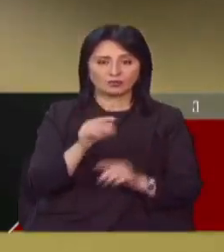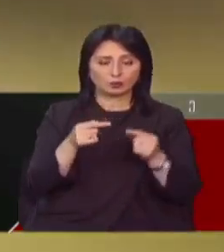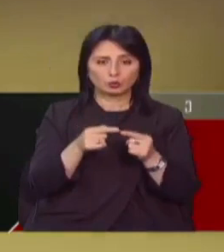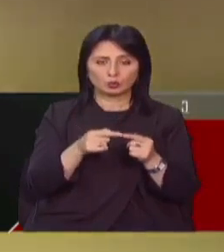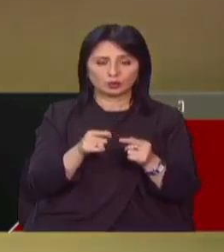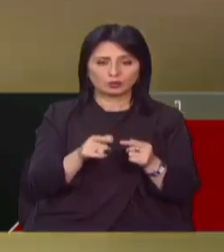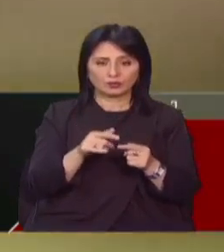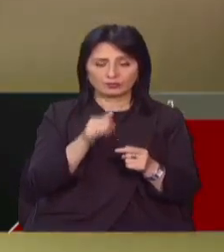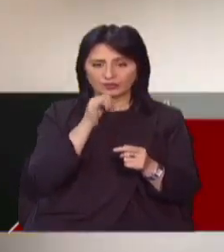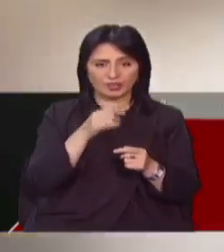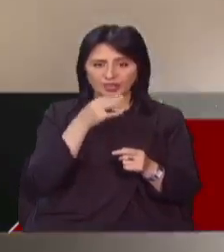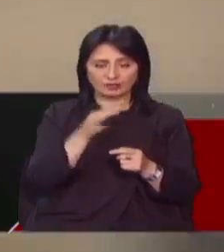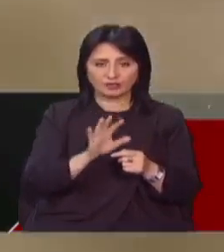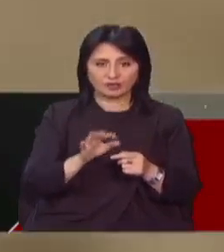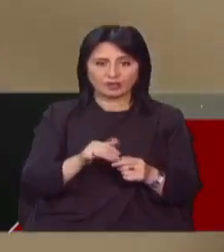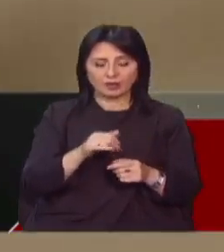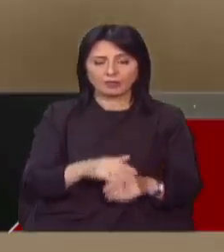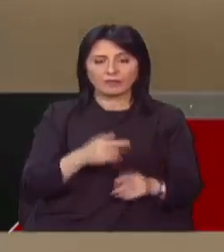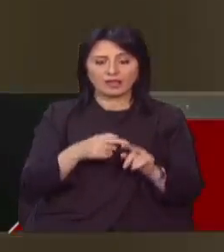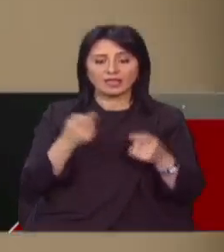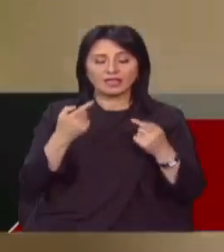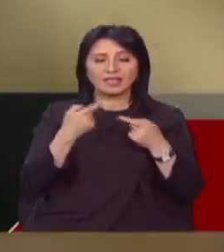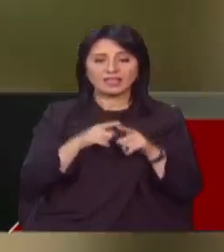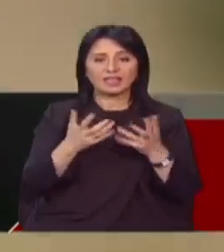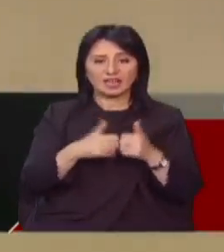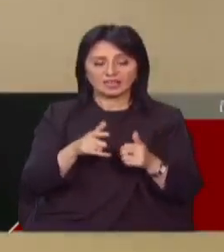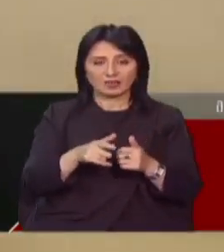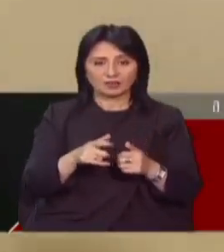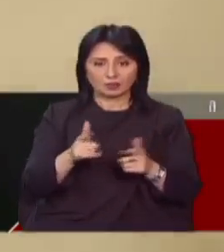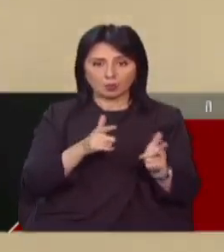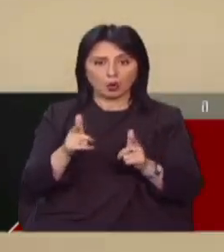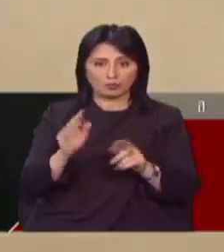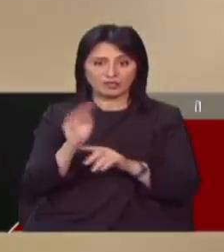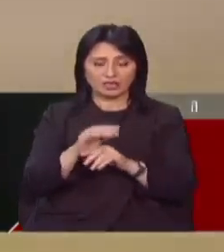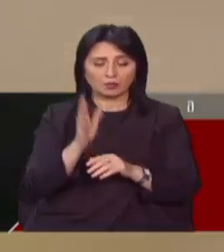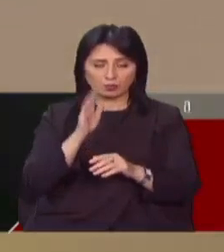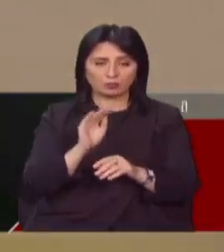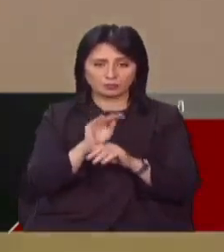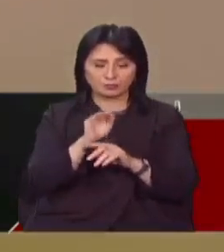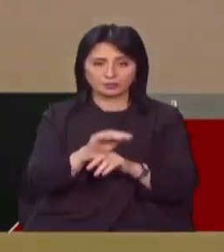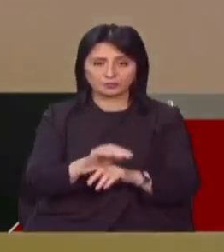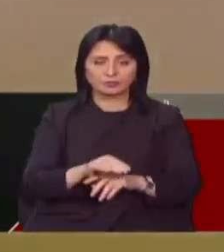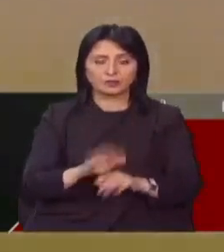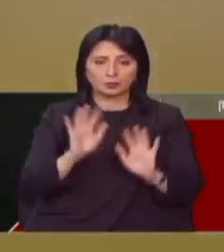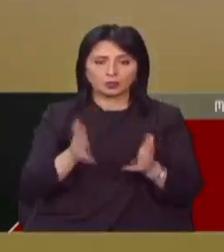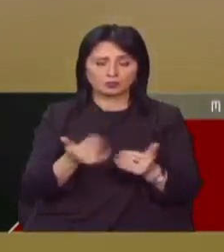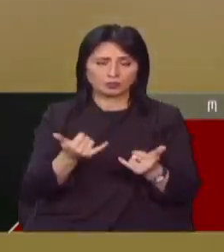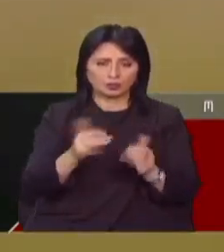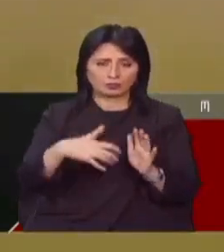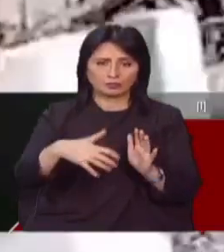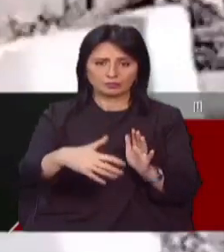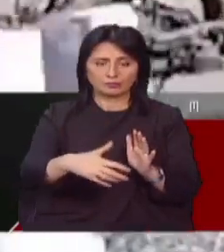მუშაობს მაგაი გაუწესებს უცასწორეს მე, რომ ტექნიკა მობილიზება კიდე დამატებით ხდება და მოხდება, რა თქმა